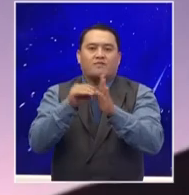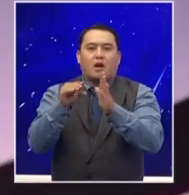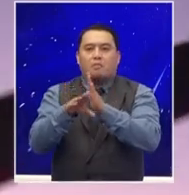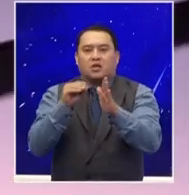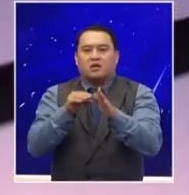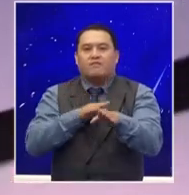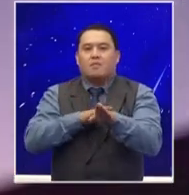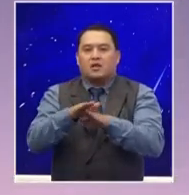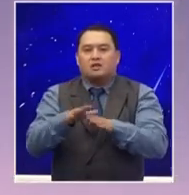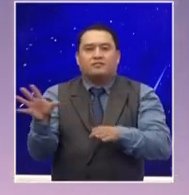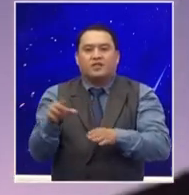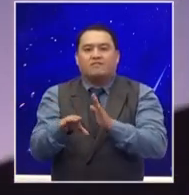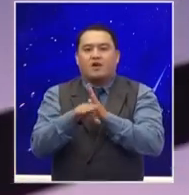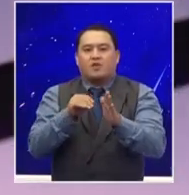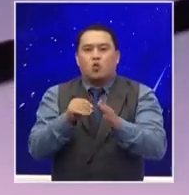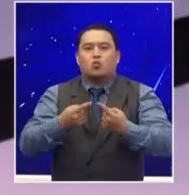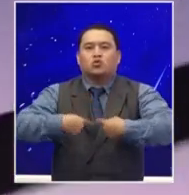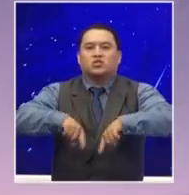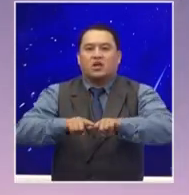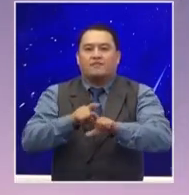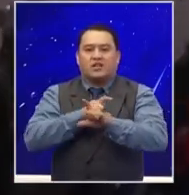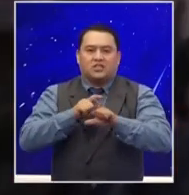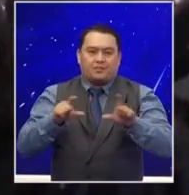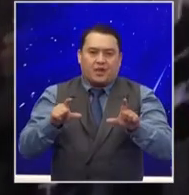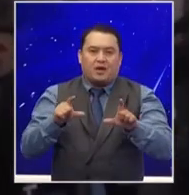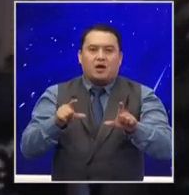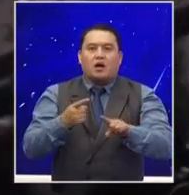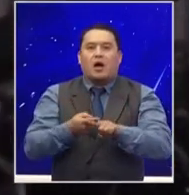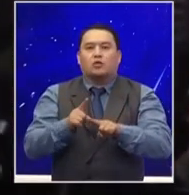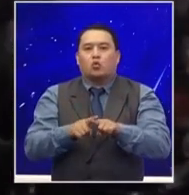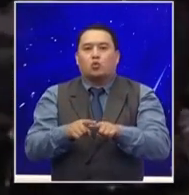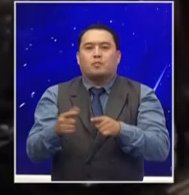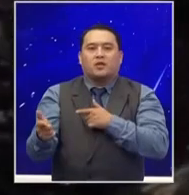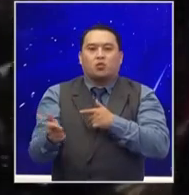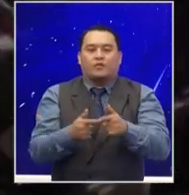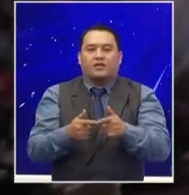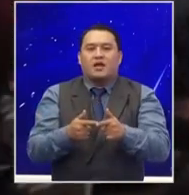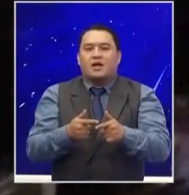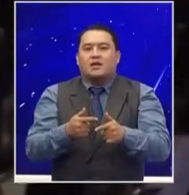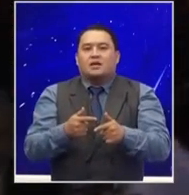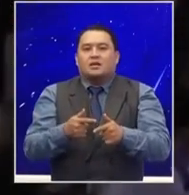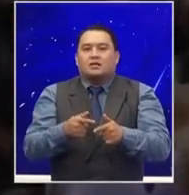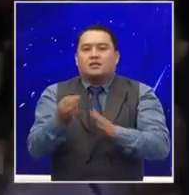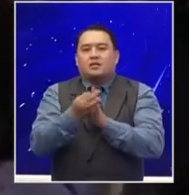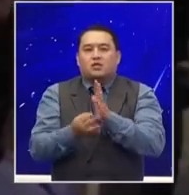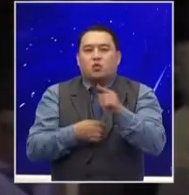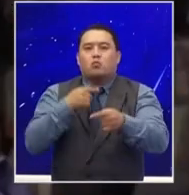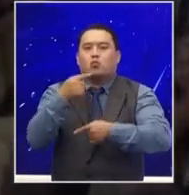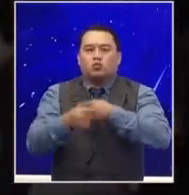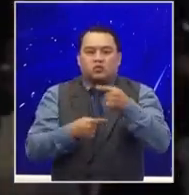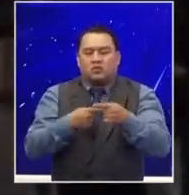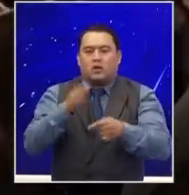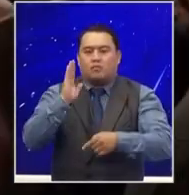проголосовали за проведение всеобщих выборов в учредительное собрание, которое займется подготовкой теста будущей